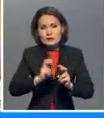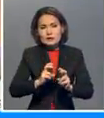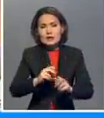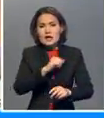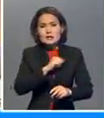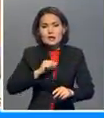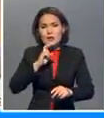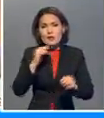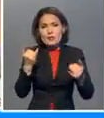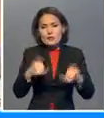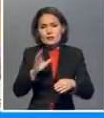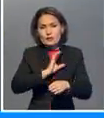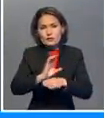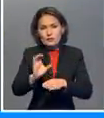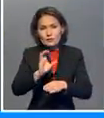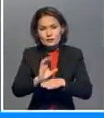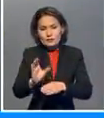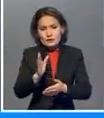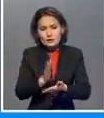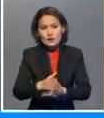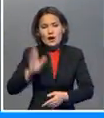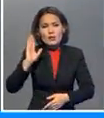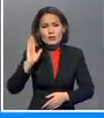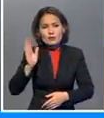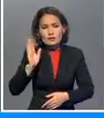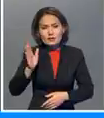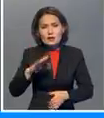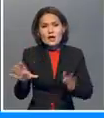оның бағасы әрине кішкене жоғарылау болады. Болашақта